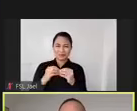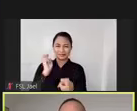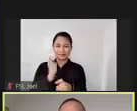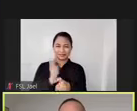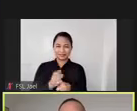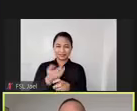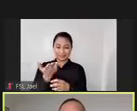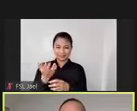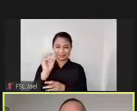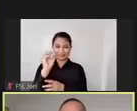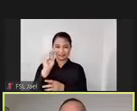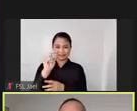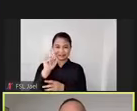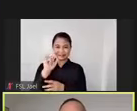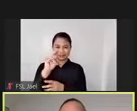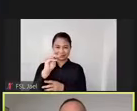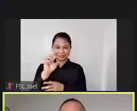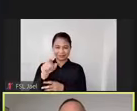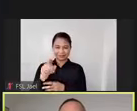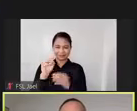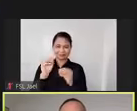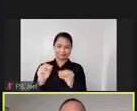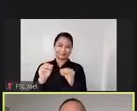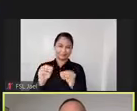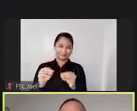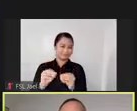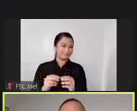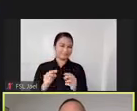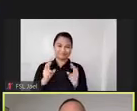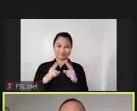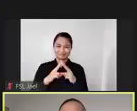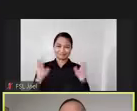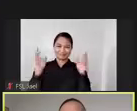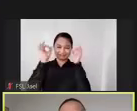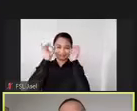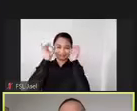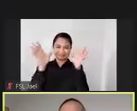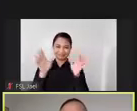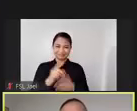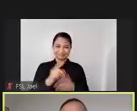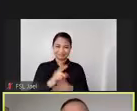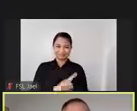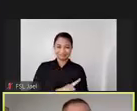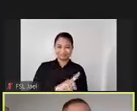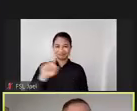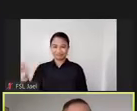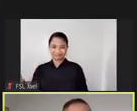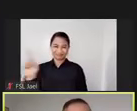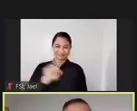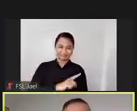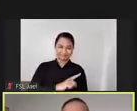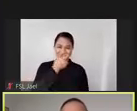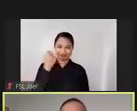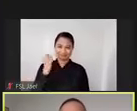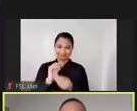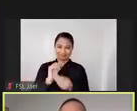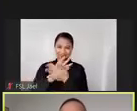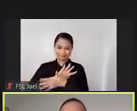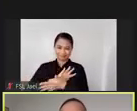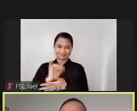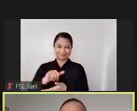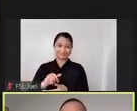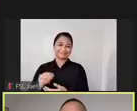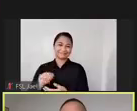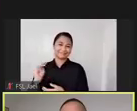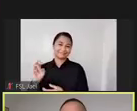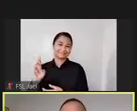sa mainland dahil sa pandemic. Kaya nakipagtulungan ang Juan Meralco Foundation sa DepEd para maghatid sa kanila ng solar